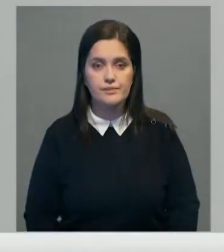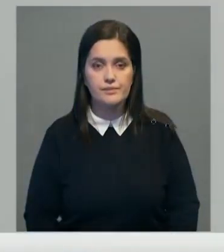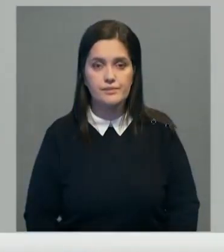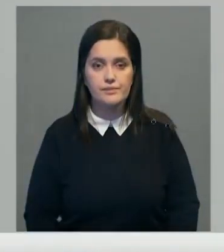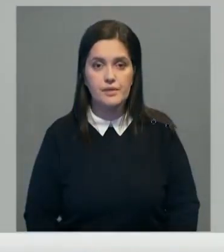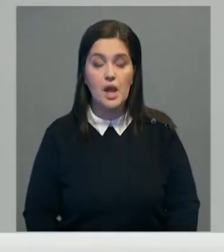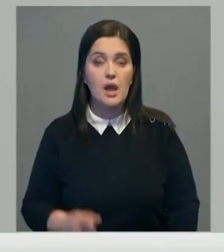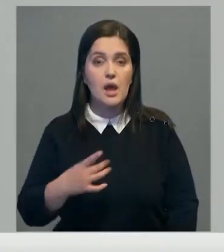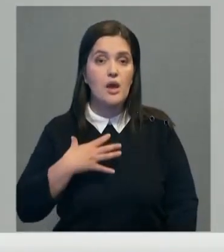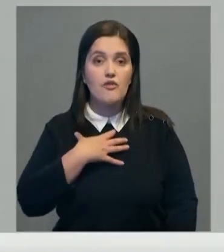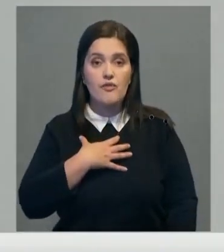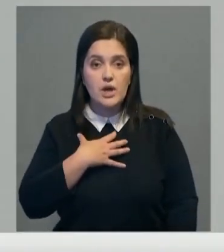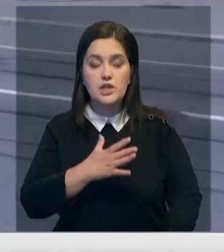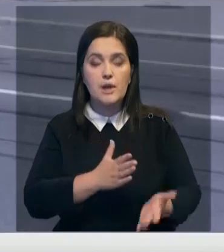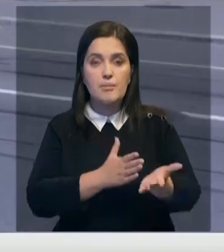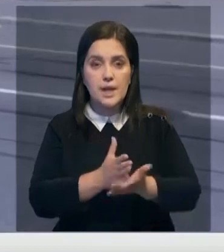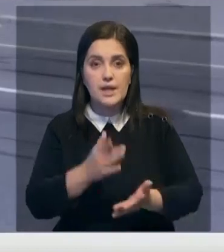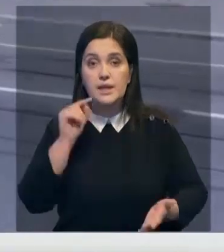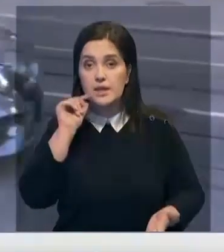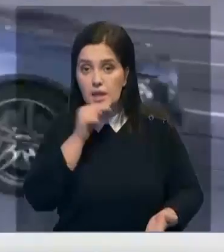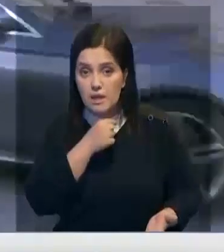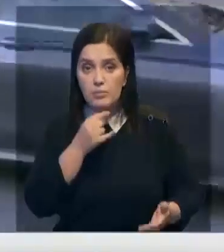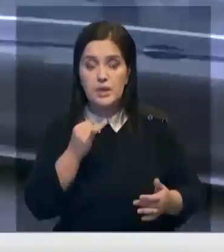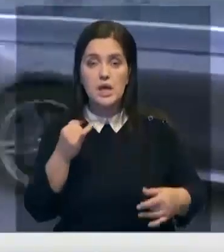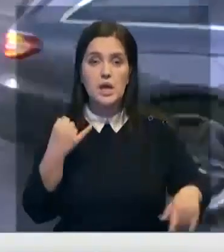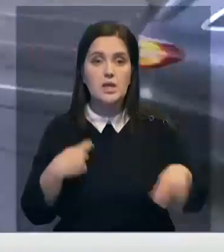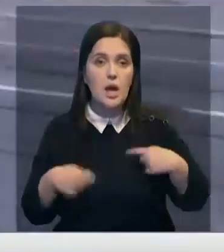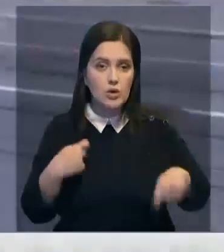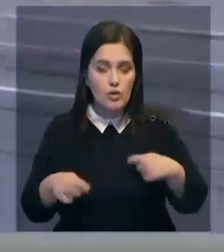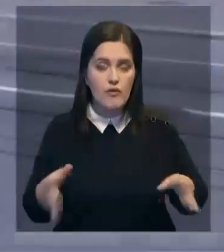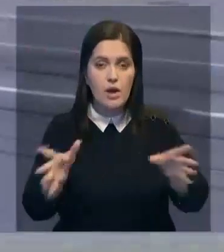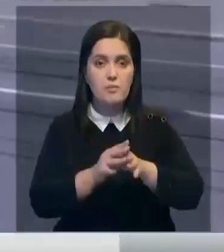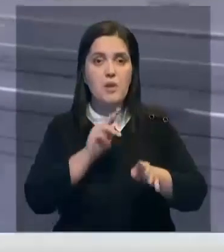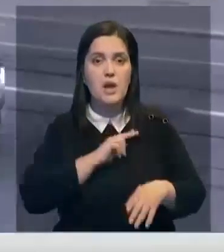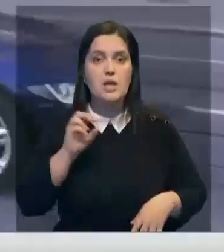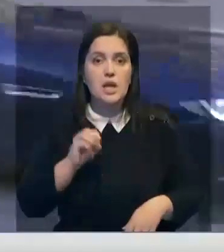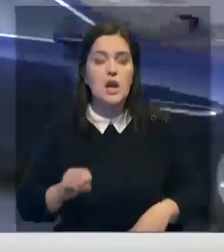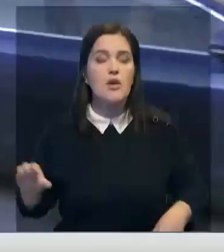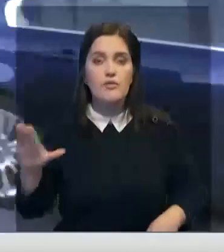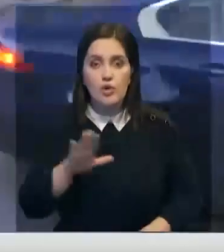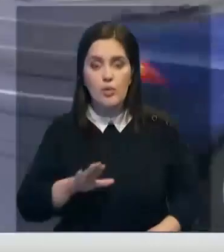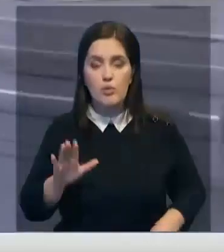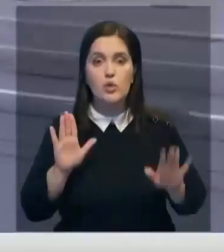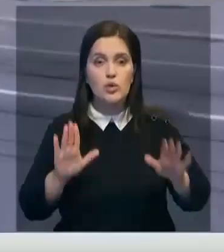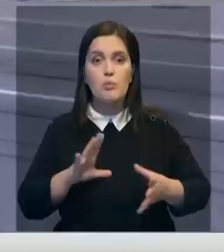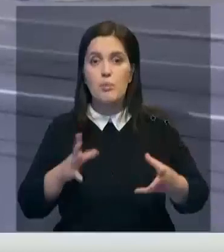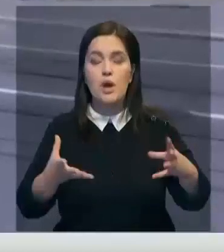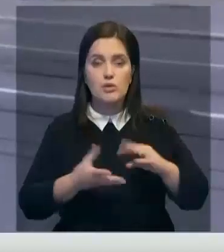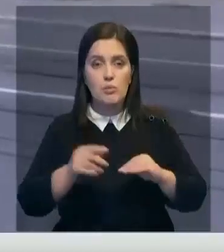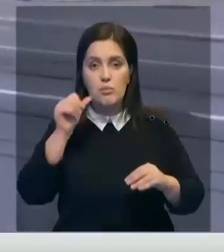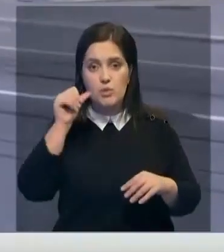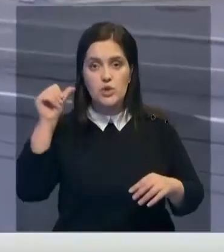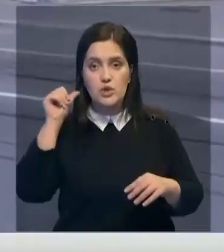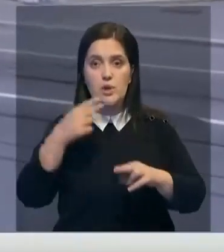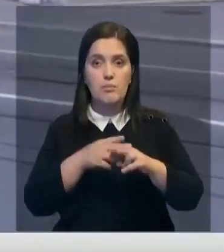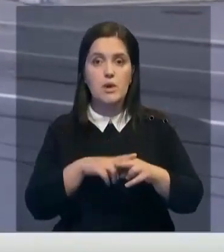Швейцария – один из важнейших политических, экономических и торговых партнеров Казахстана в Европе. Только по итогам прошлого года эта страна